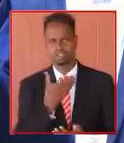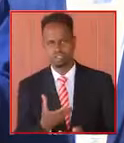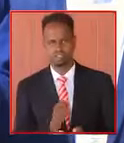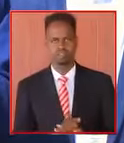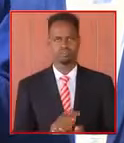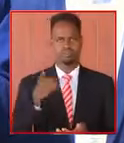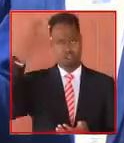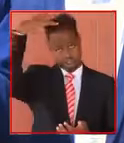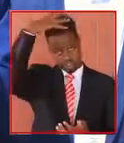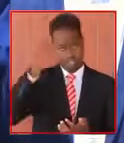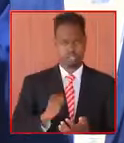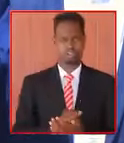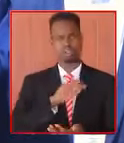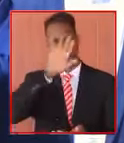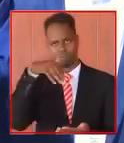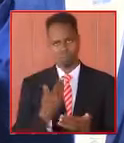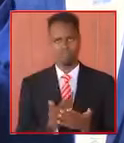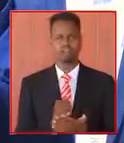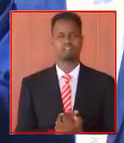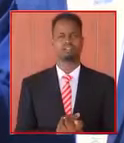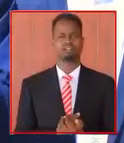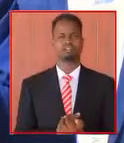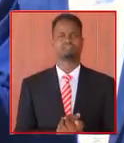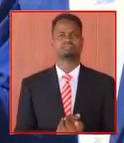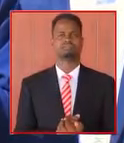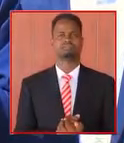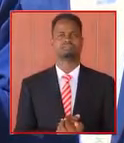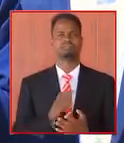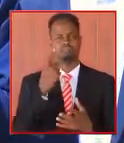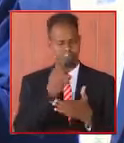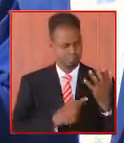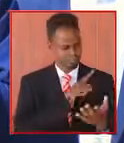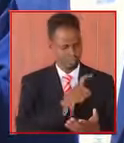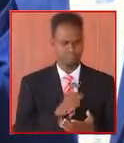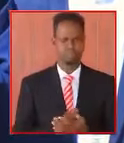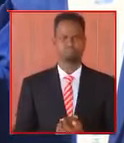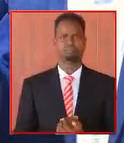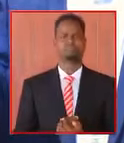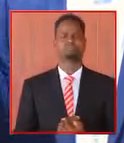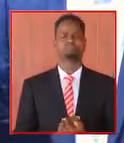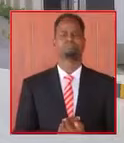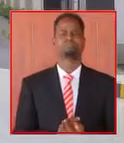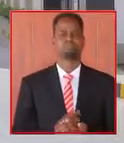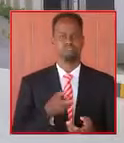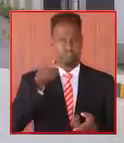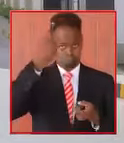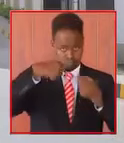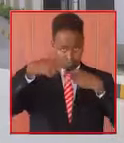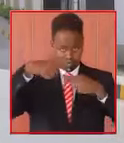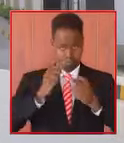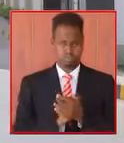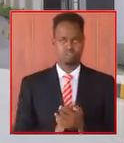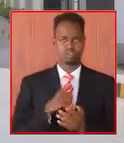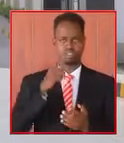وثمان نقطة هذا الله حكيت له مجال السعر بر يادر كتير سعر بر كم حاكة يا رب